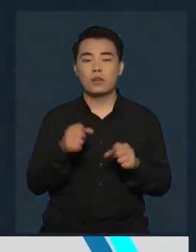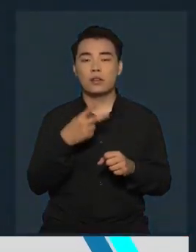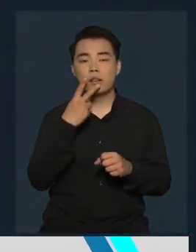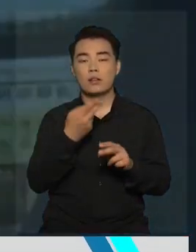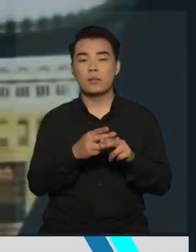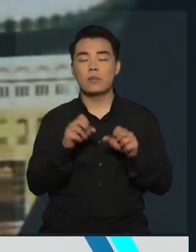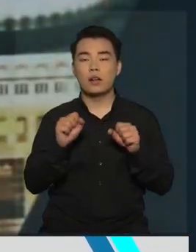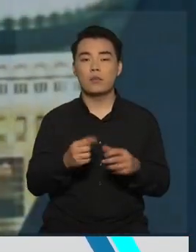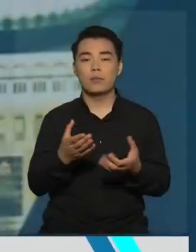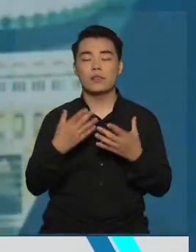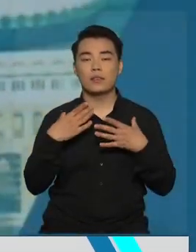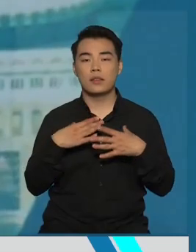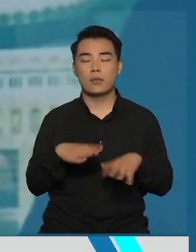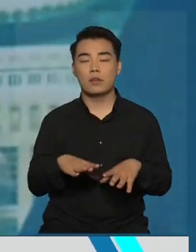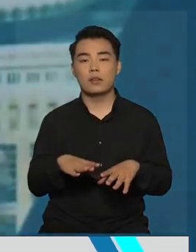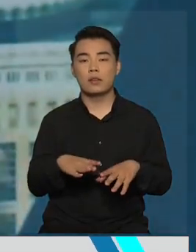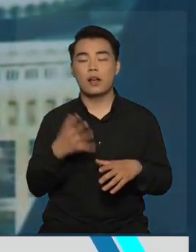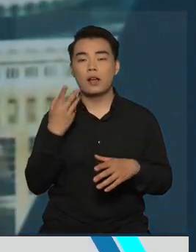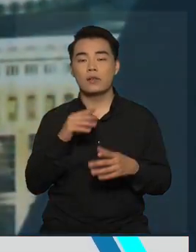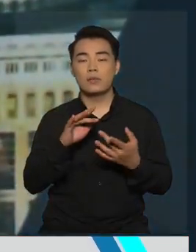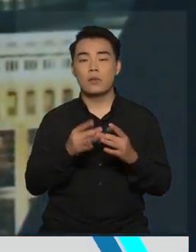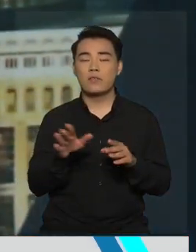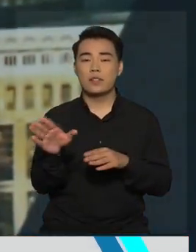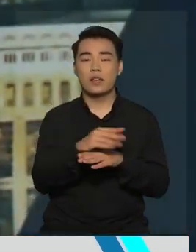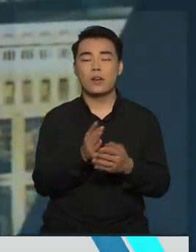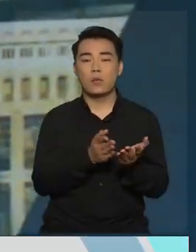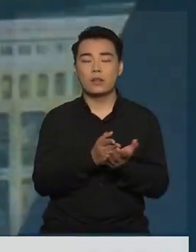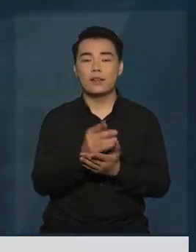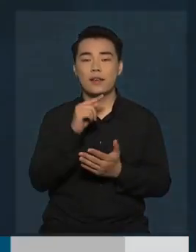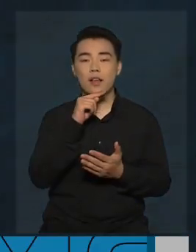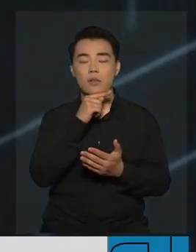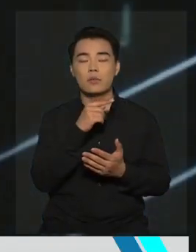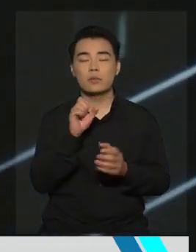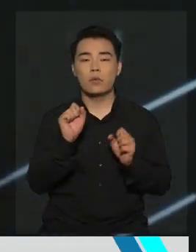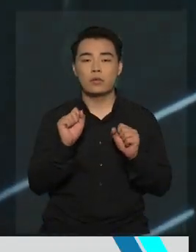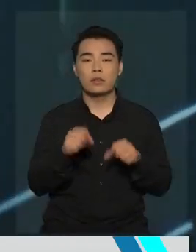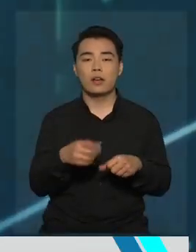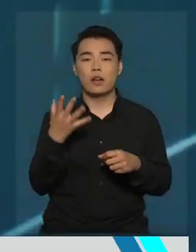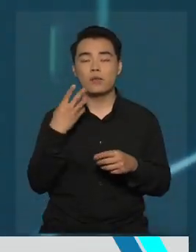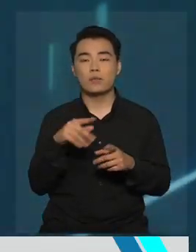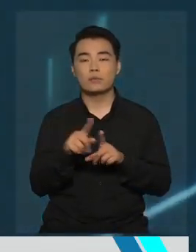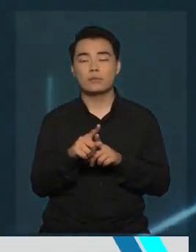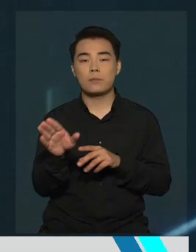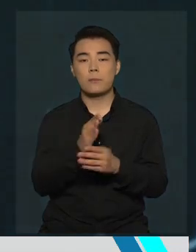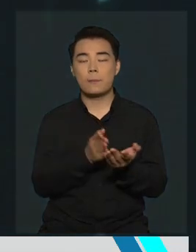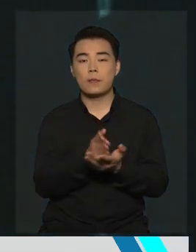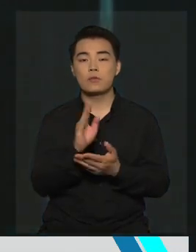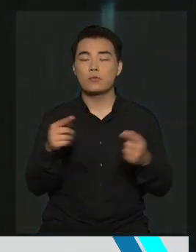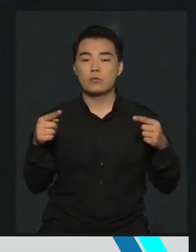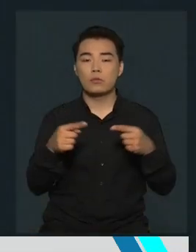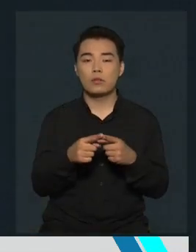этой правды не получается. И вот когда мы оцифруем все отрасли экономики, тогда мы придем к объективной и